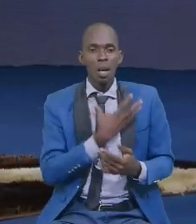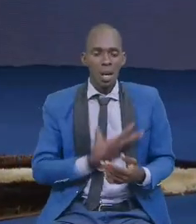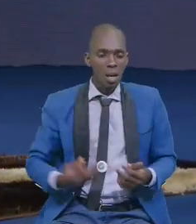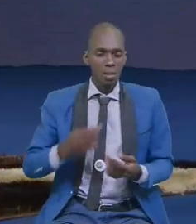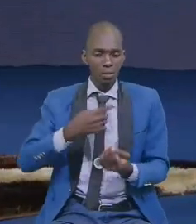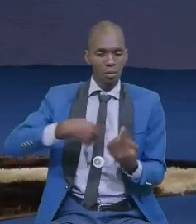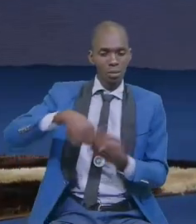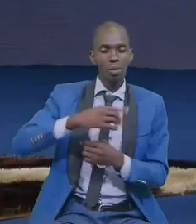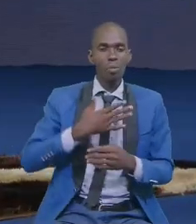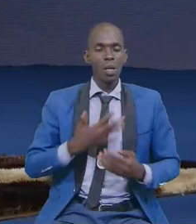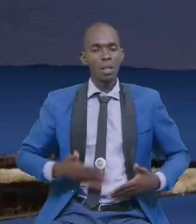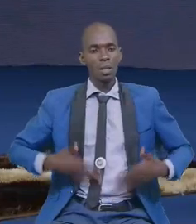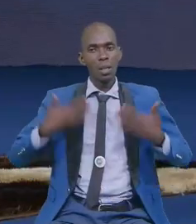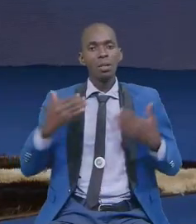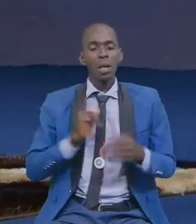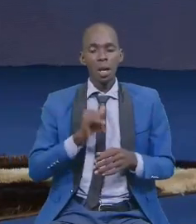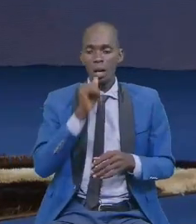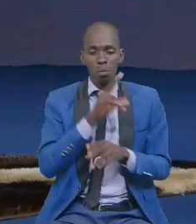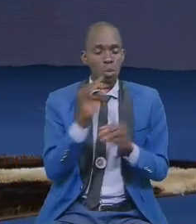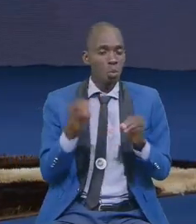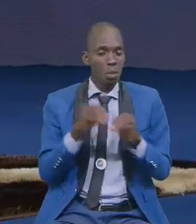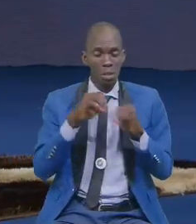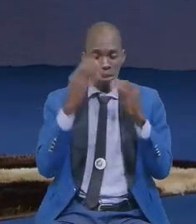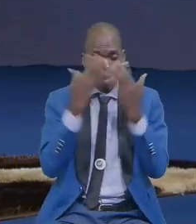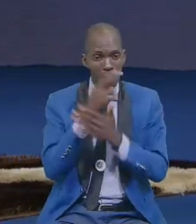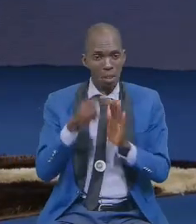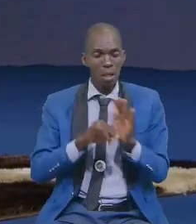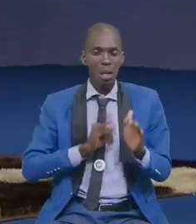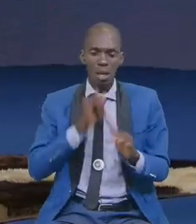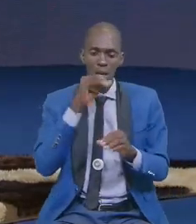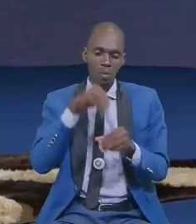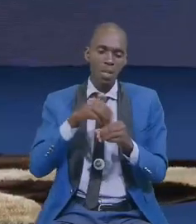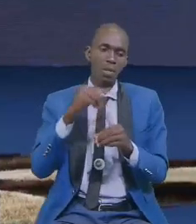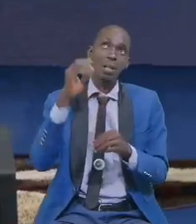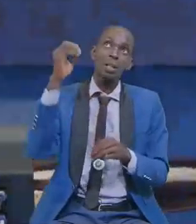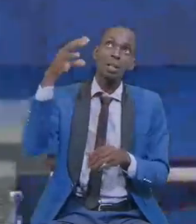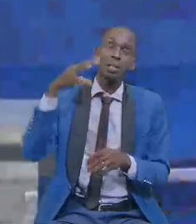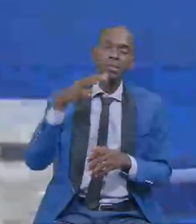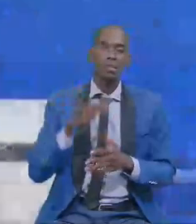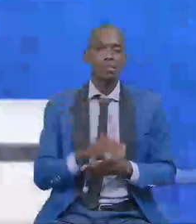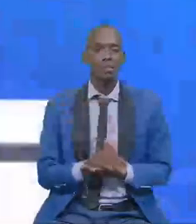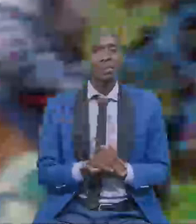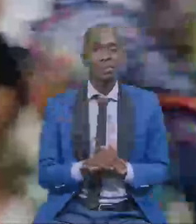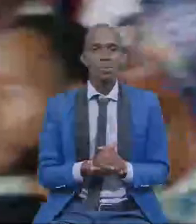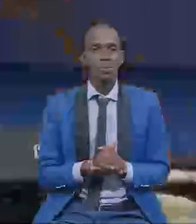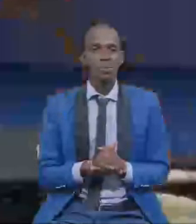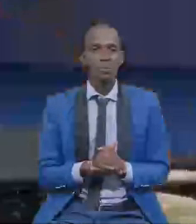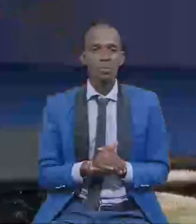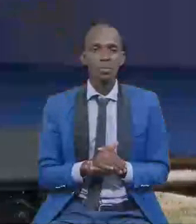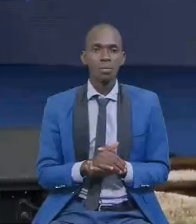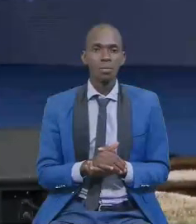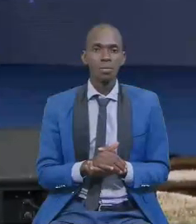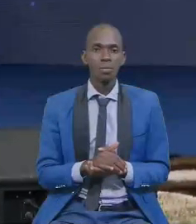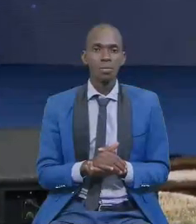Christ m'a visité et il a transformé ma vie. Et maintenant, je ne suis plus dans les ténèbres, je suis dans la lumière.